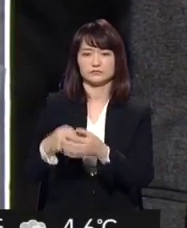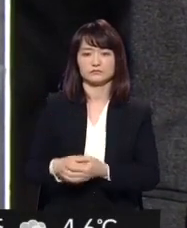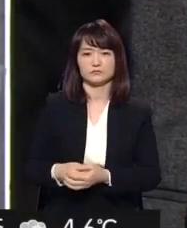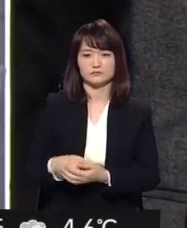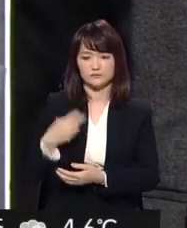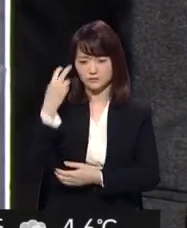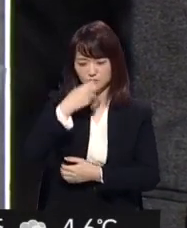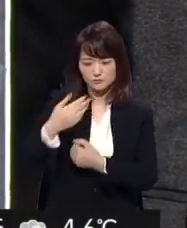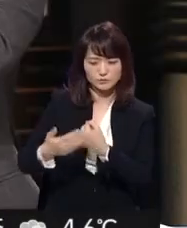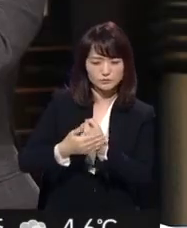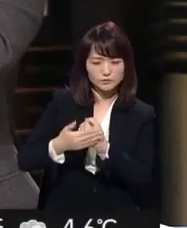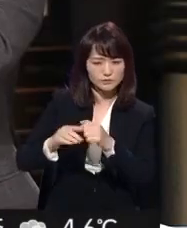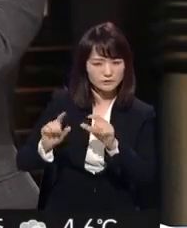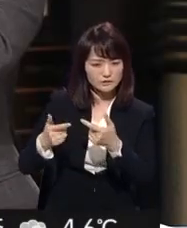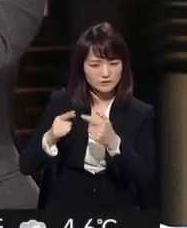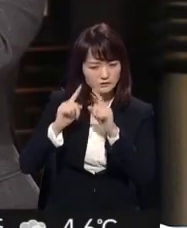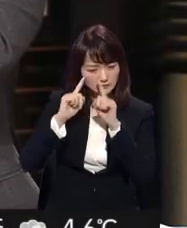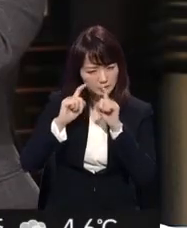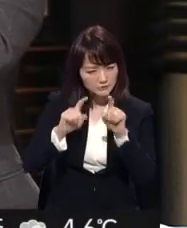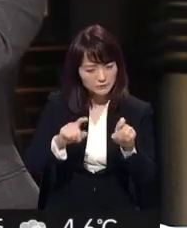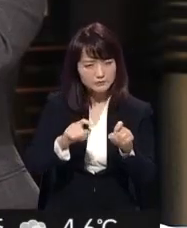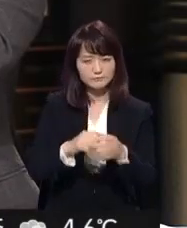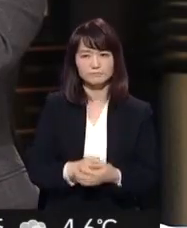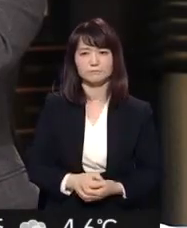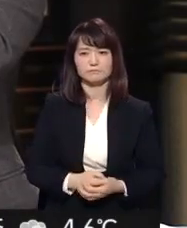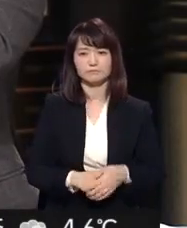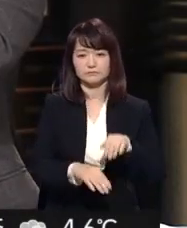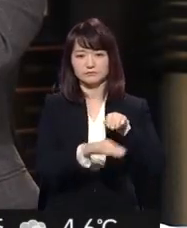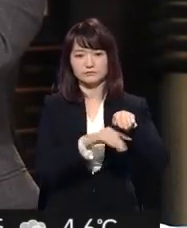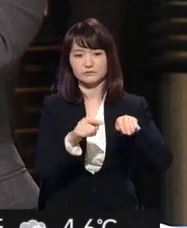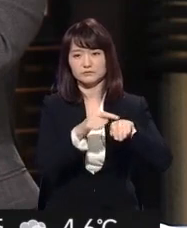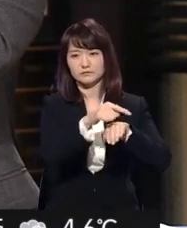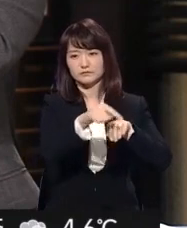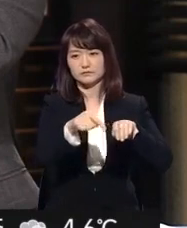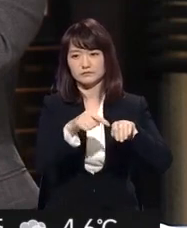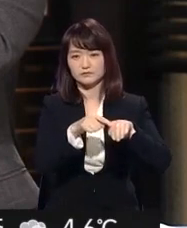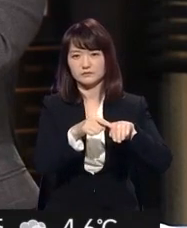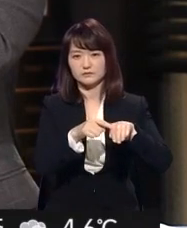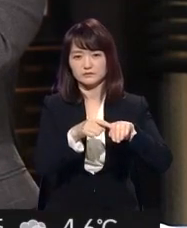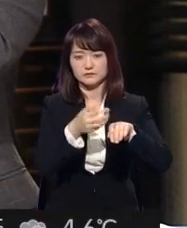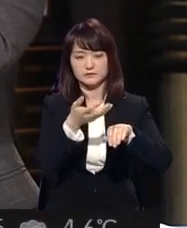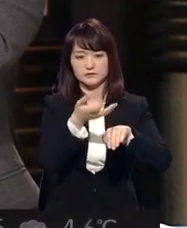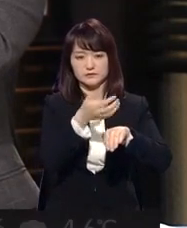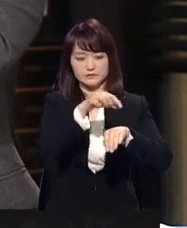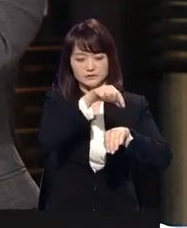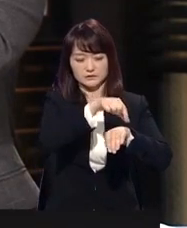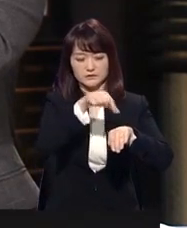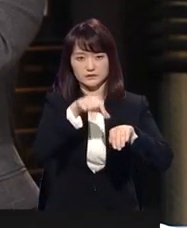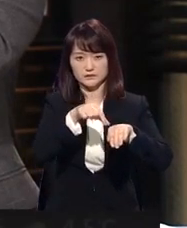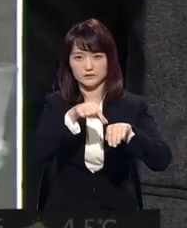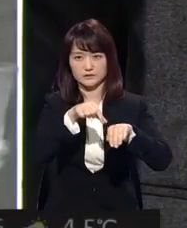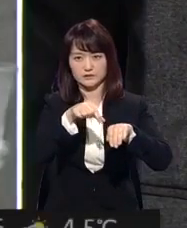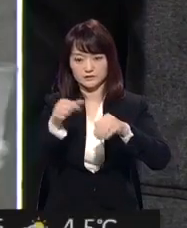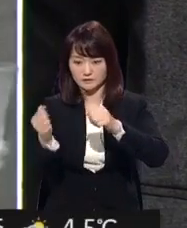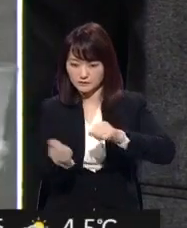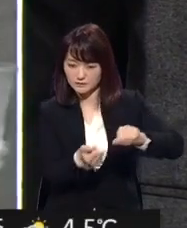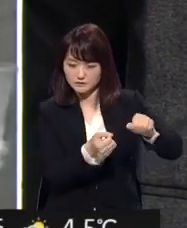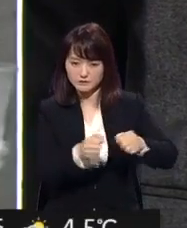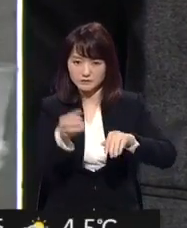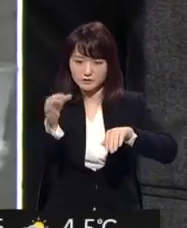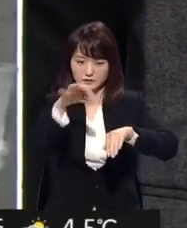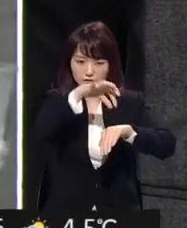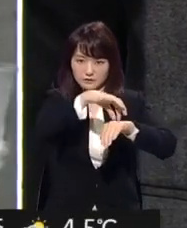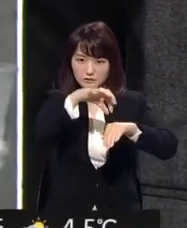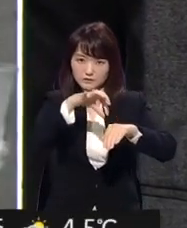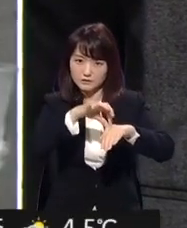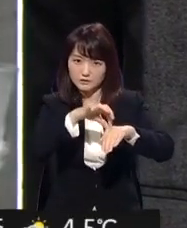가장 의심을 받았는데이 차량 같은 경우에는 차량 위에 스키 캐리어가 달려 있었습니다 이게 굉장히 눈에 띄잖아요 그런데 목격자